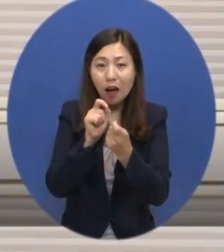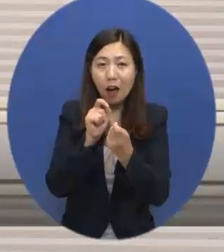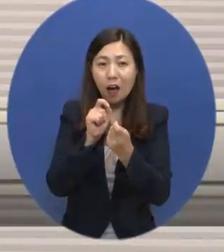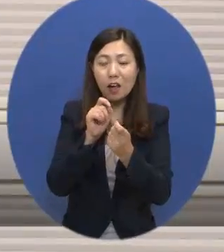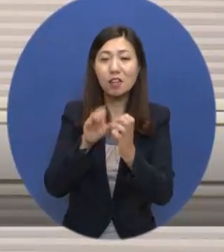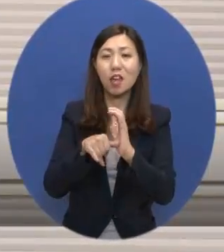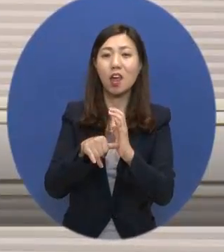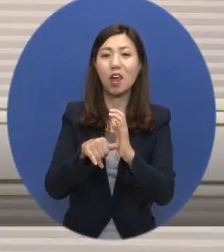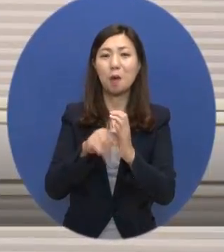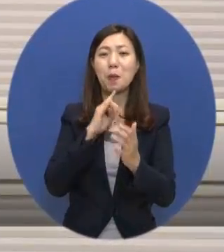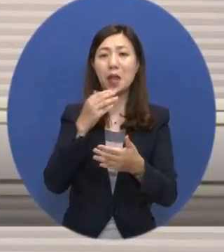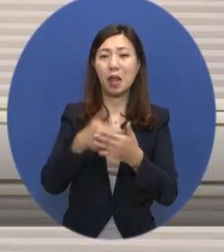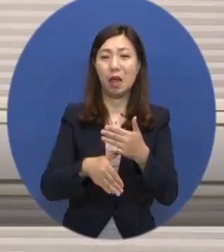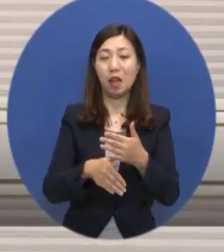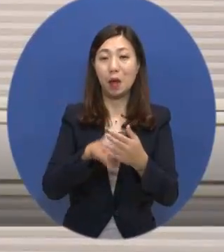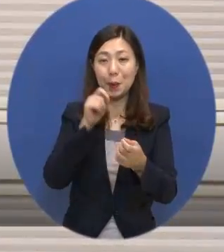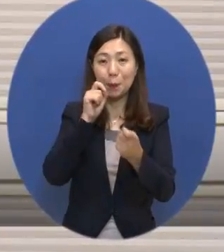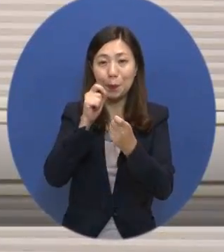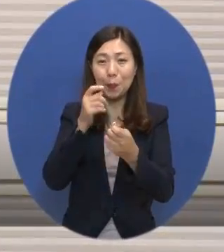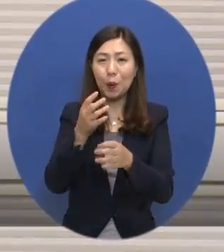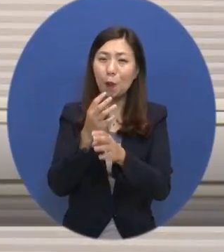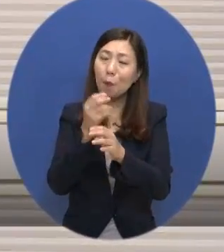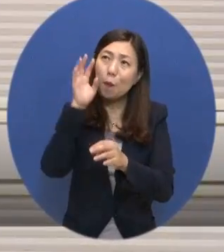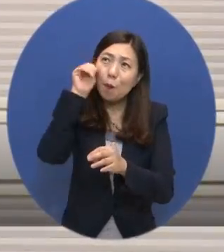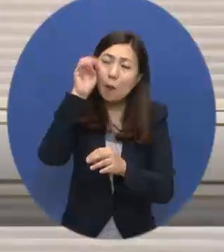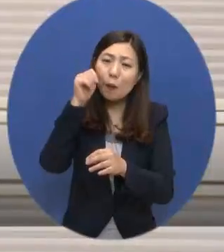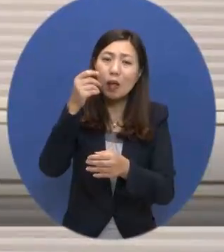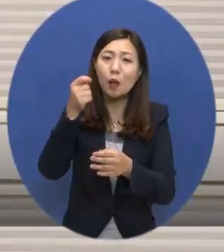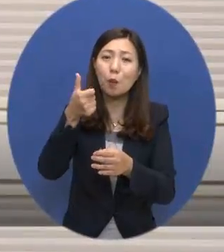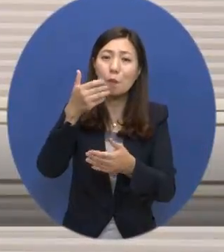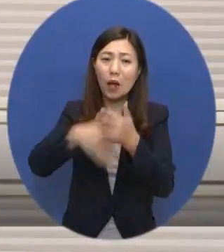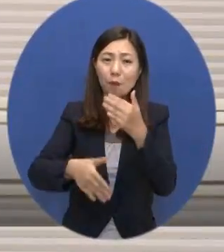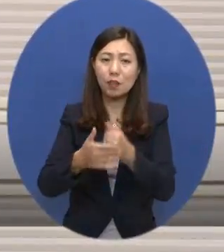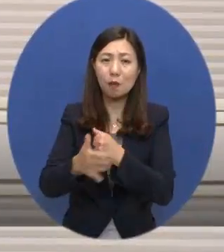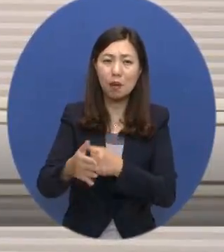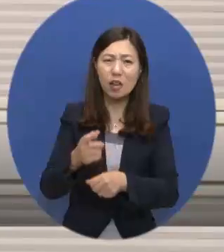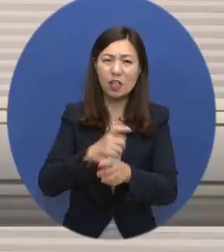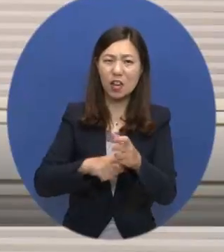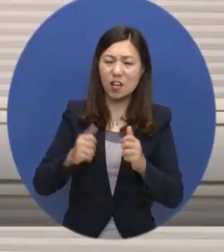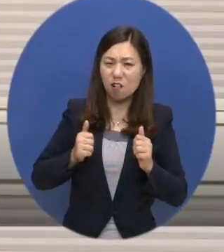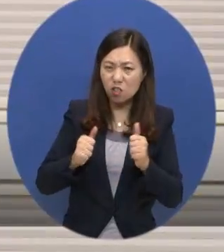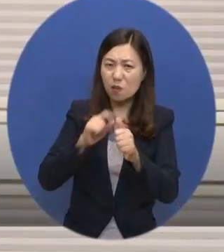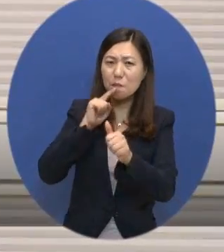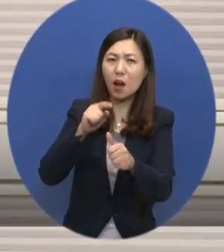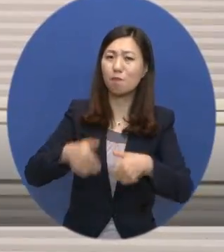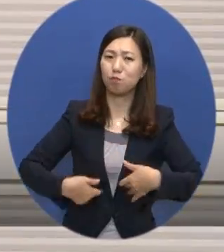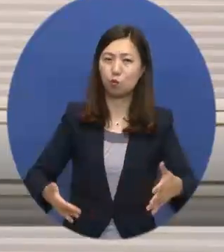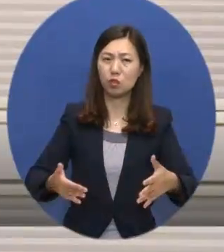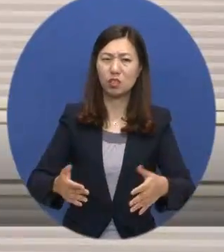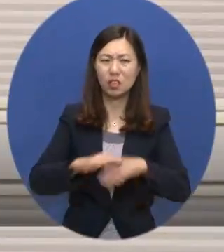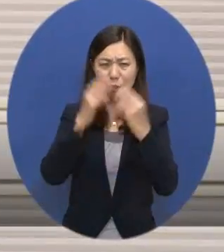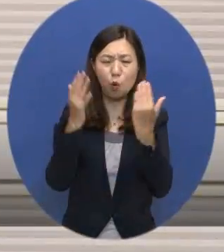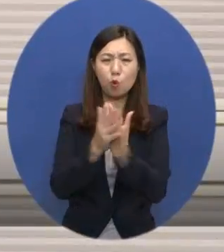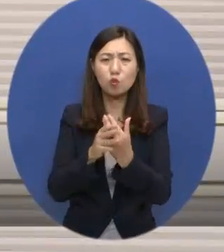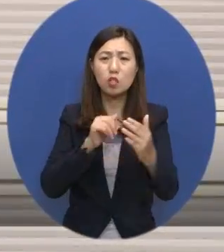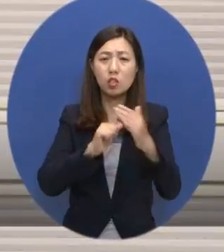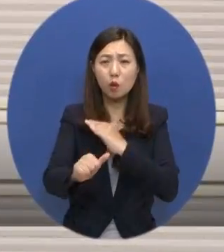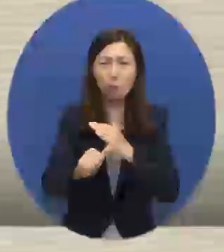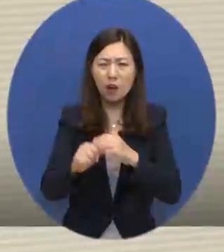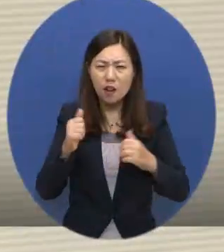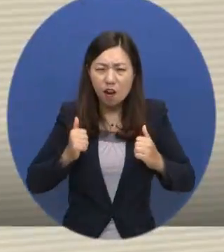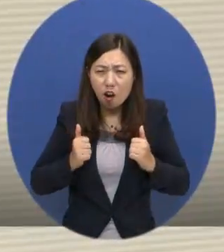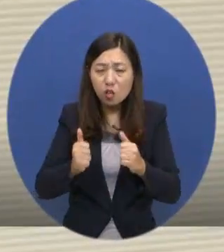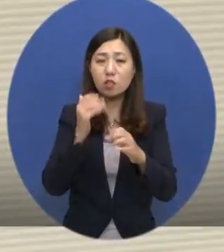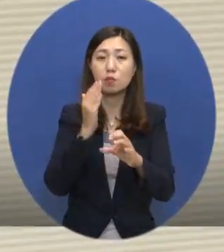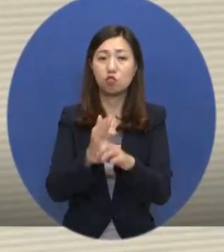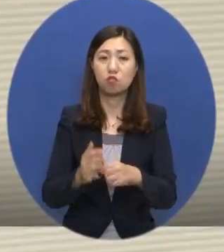다들 제가 이제 열심히 하라고 이제 말씀을 드리지 않아도 선수분들이 다 지금 열심히 너무나 집중해서 하고 있는 상태입니다.